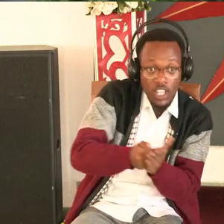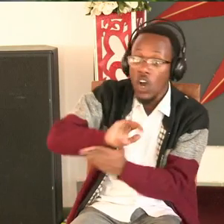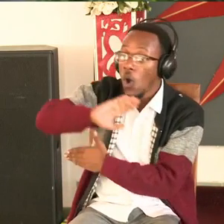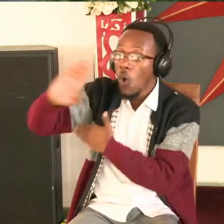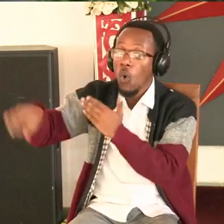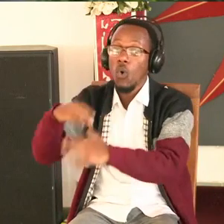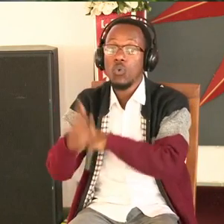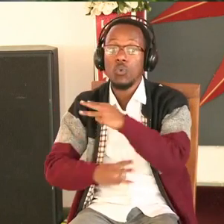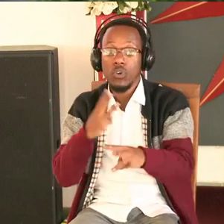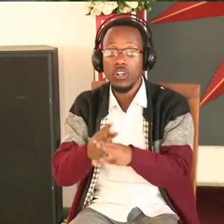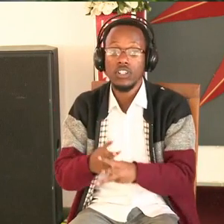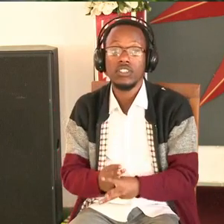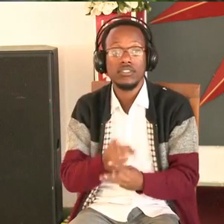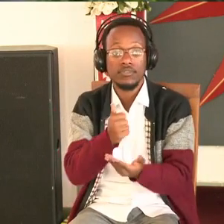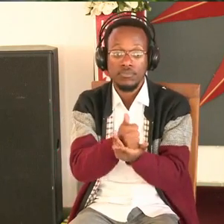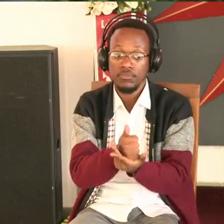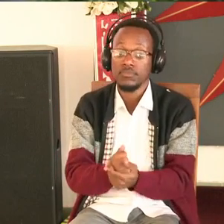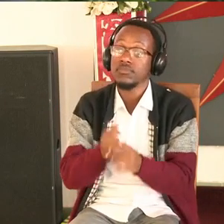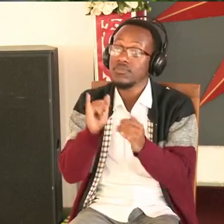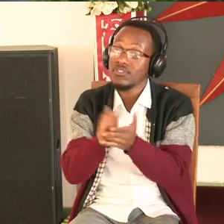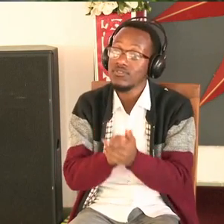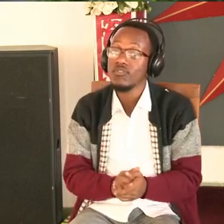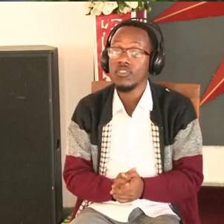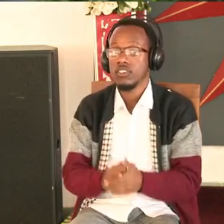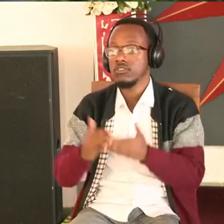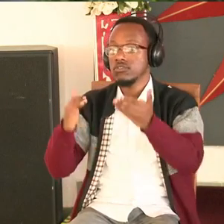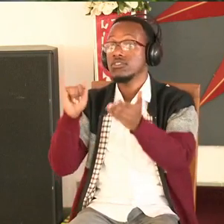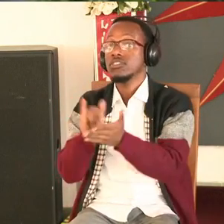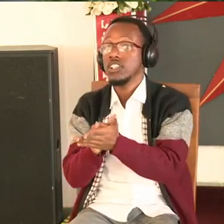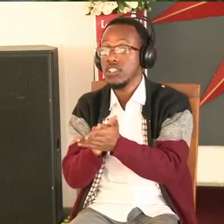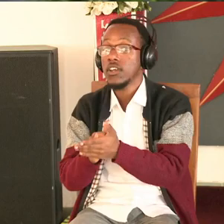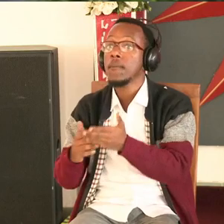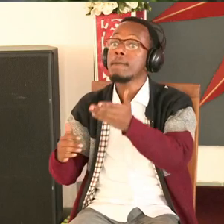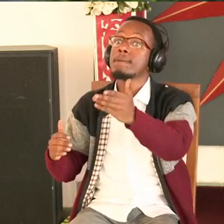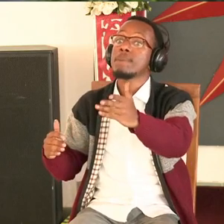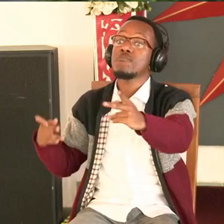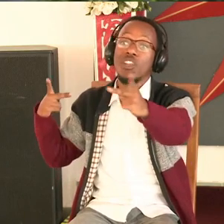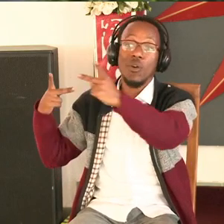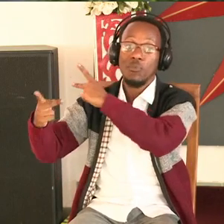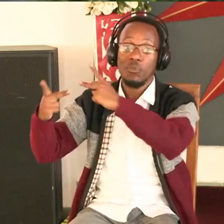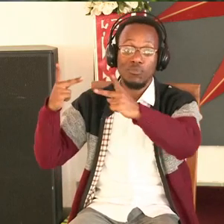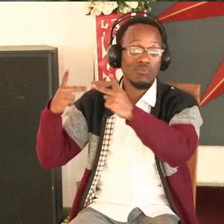y'isi. Amen. Ubwo ni ubuhanuzi bwo mu isezerano rya kera